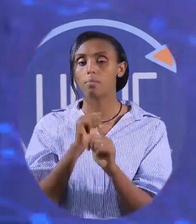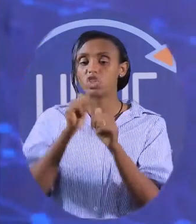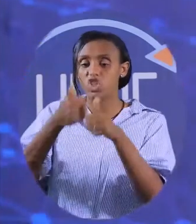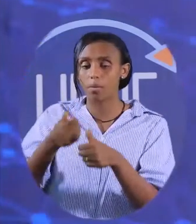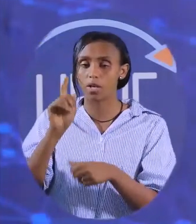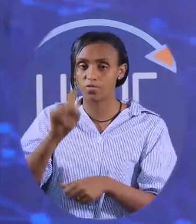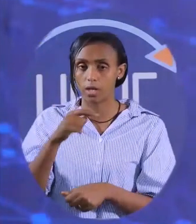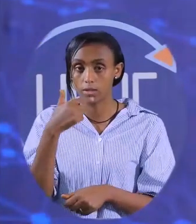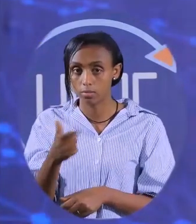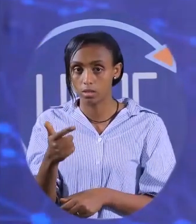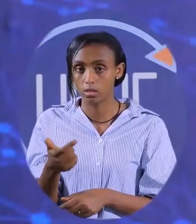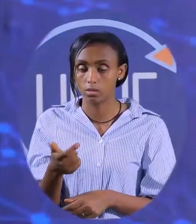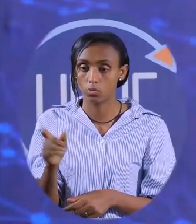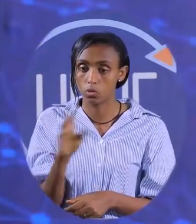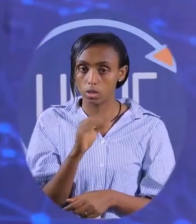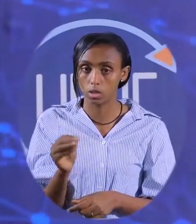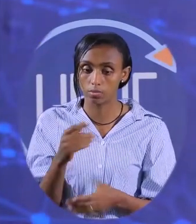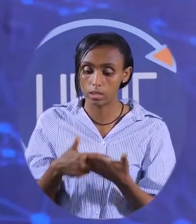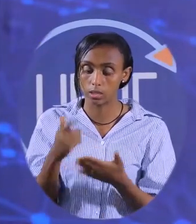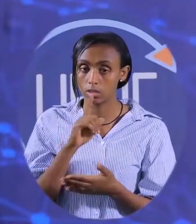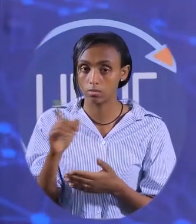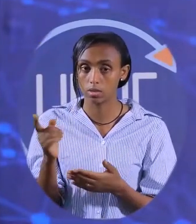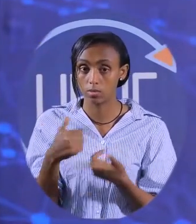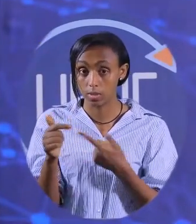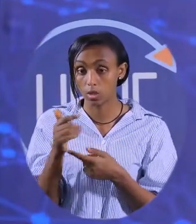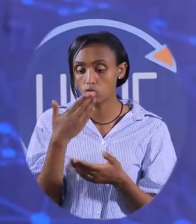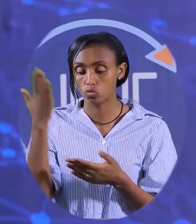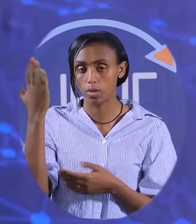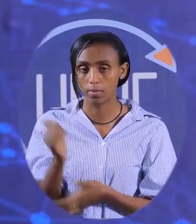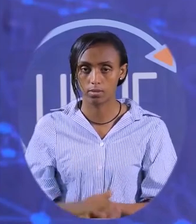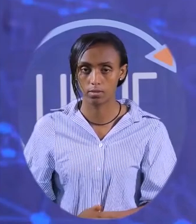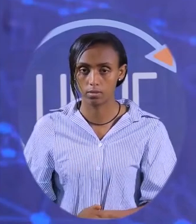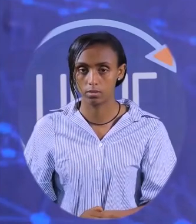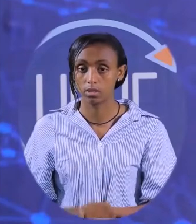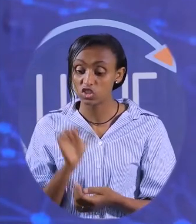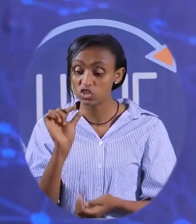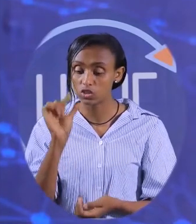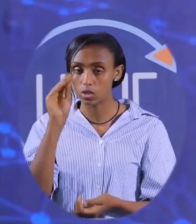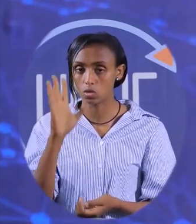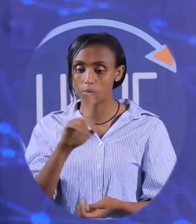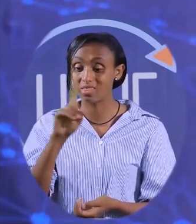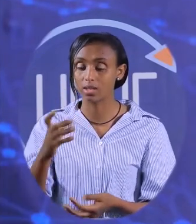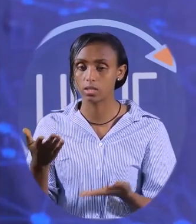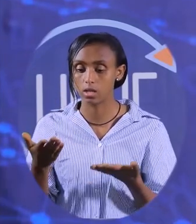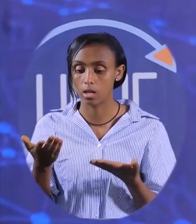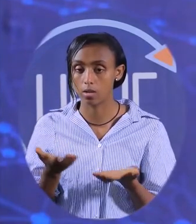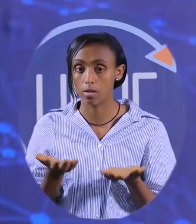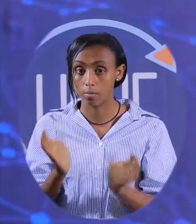አለበት የሚል አጀንዳ ቢሆንና ዋንጫ ይዤ በመጣ ኖሮ ጥሩ ነበረ። ትንሽ ሰው መጠየቅ ስለማይፈልግ